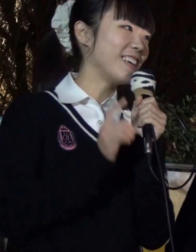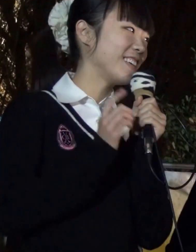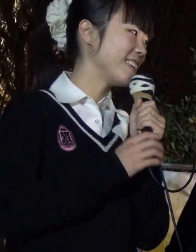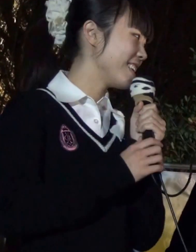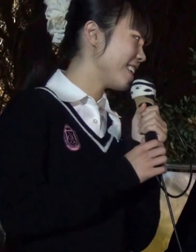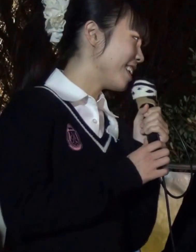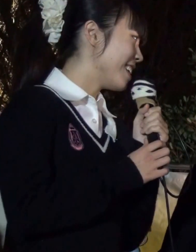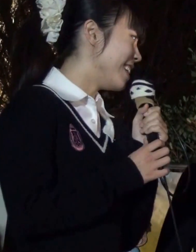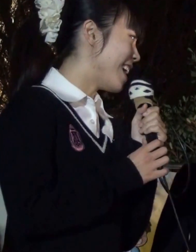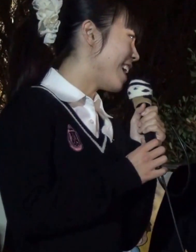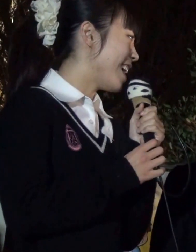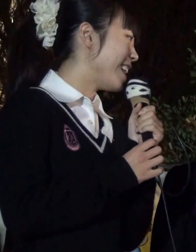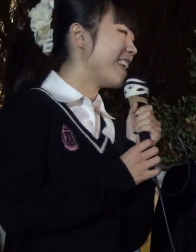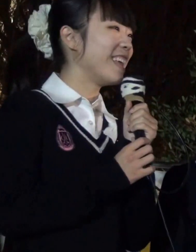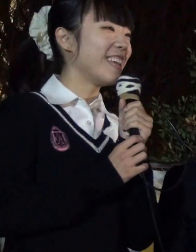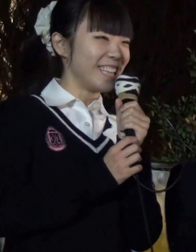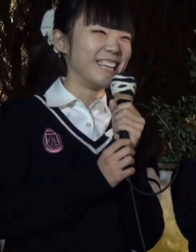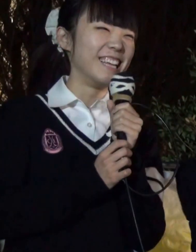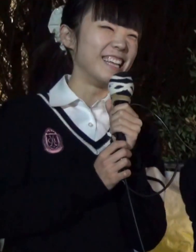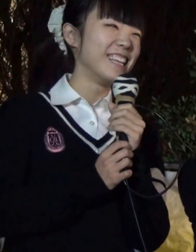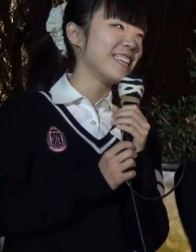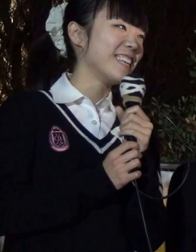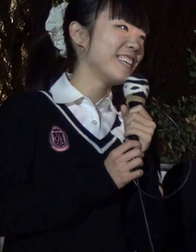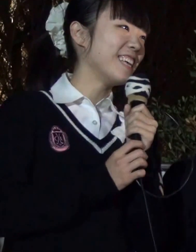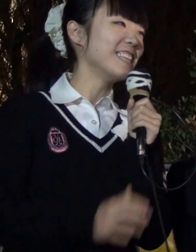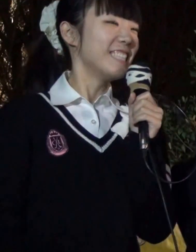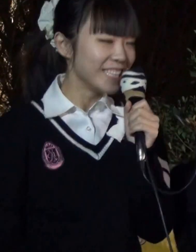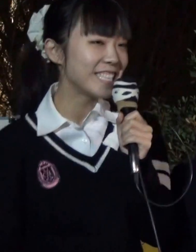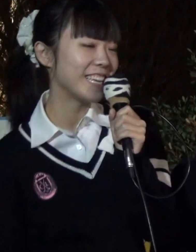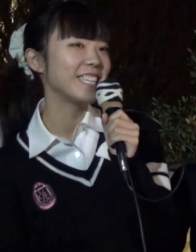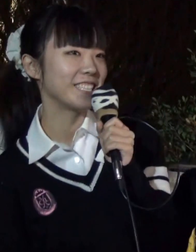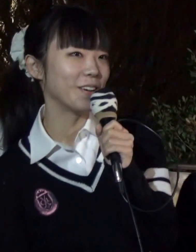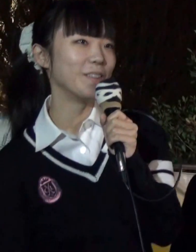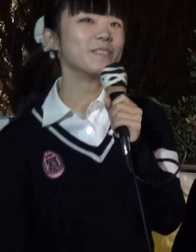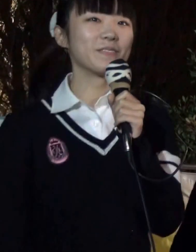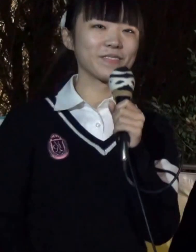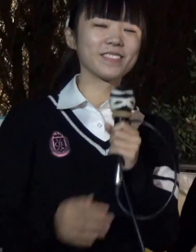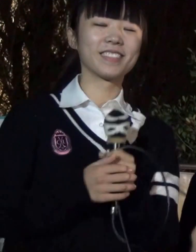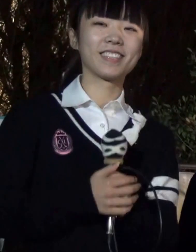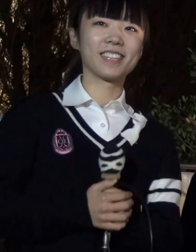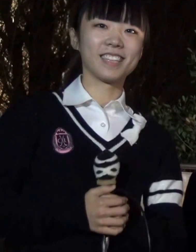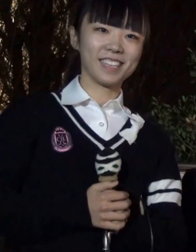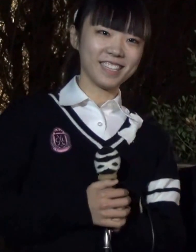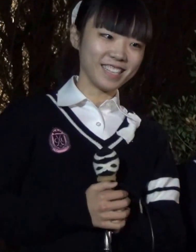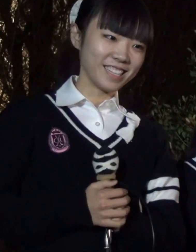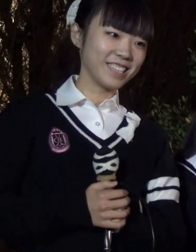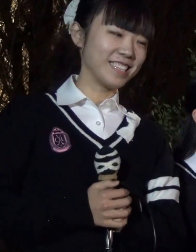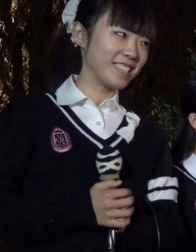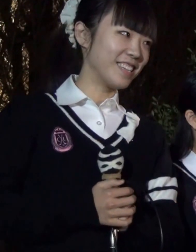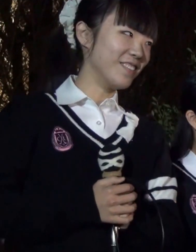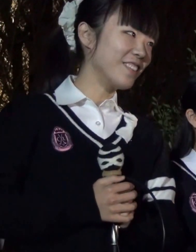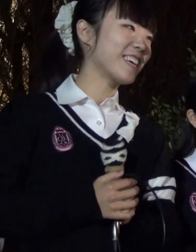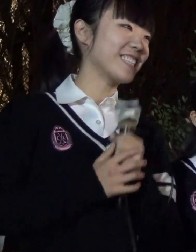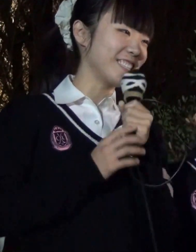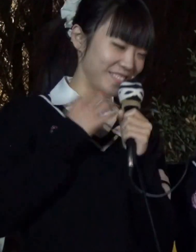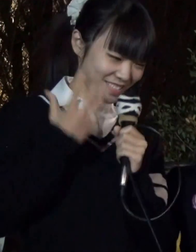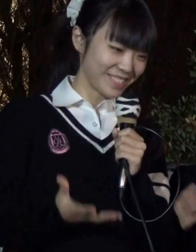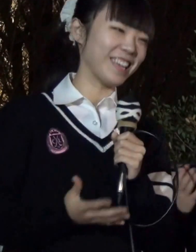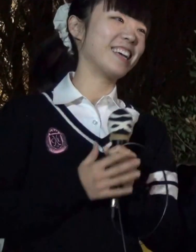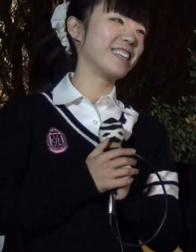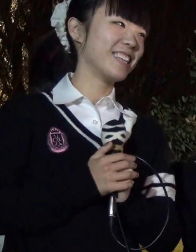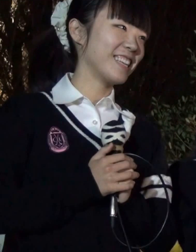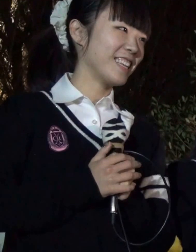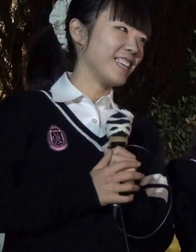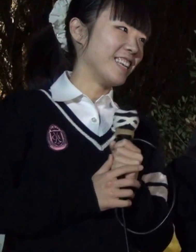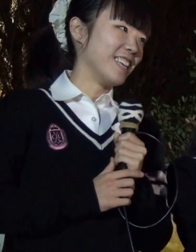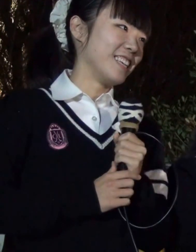最後は、 最後はラララ ラって、あの戦争はいらないでもいいですもん、 いいですよ、 なんでもいいですよね、思いがね。どう